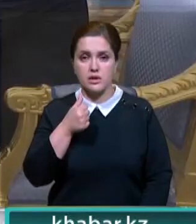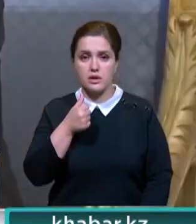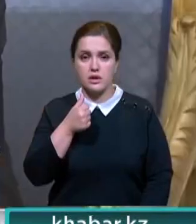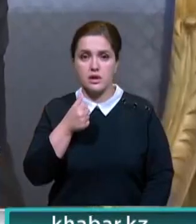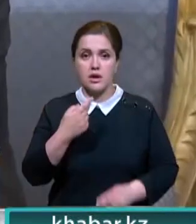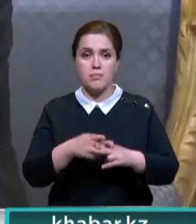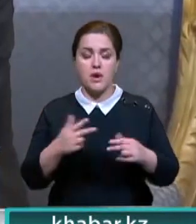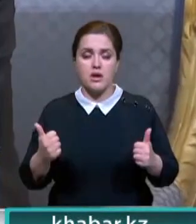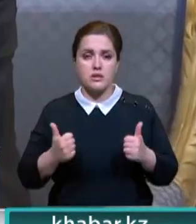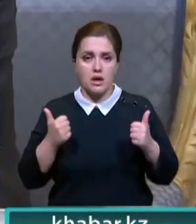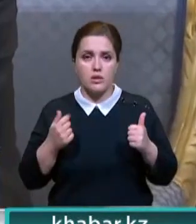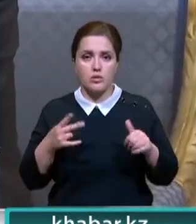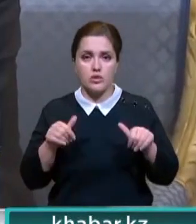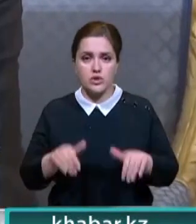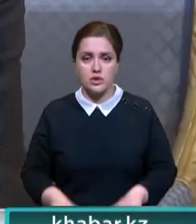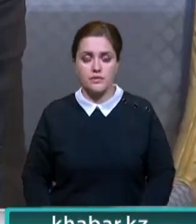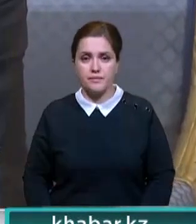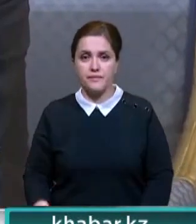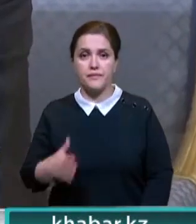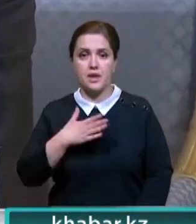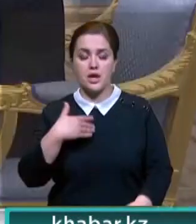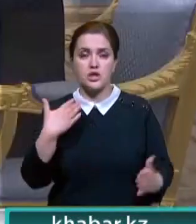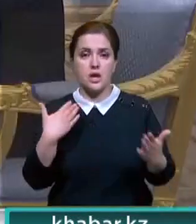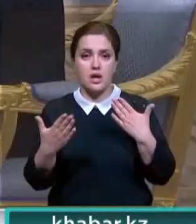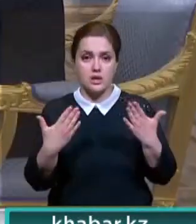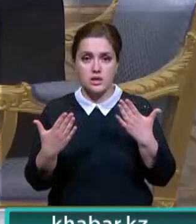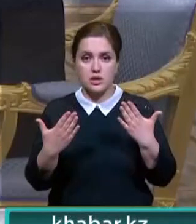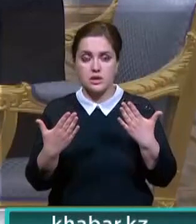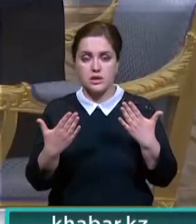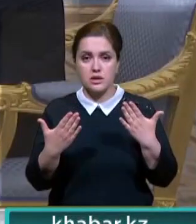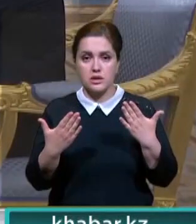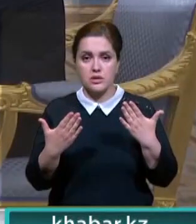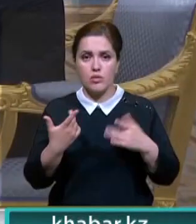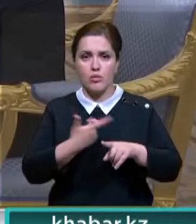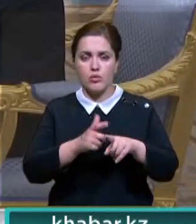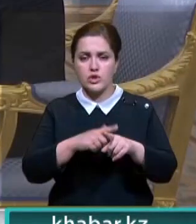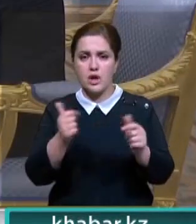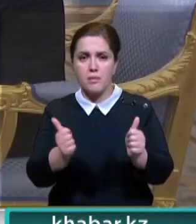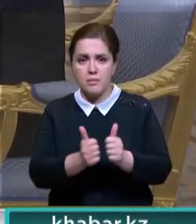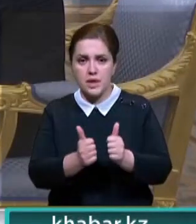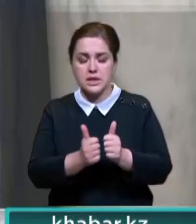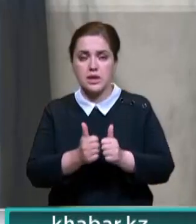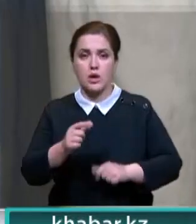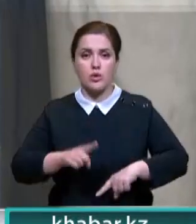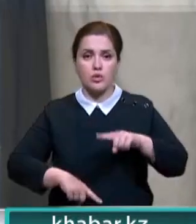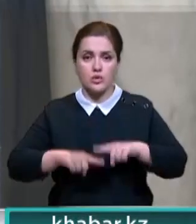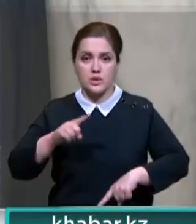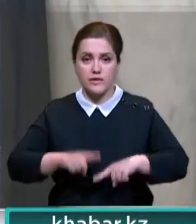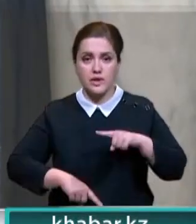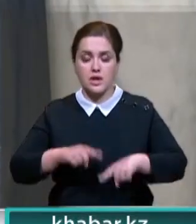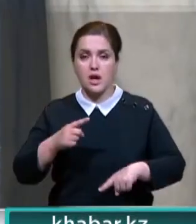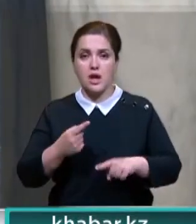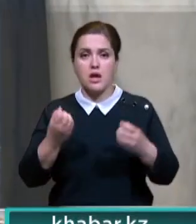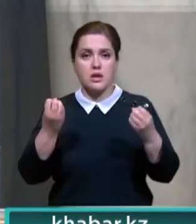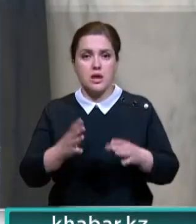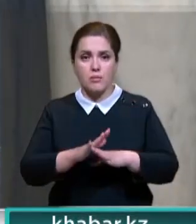вопрос решить. Наши отношения очень добрые, близкие, родственные. Это не просто